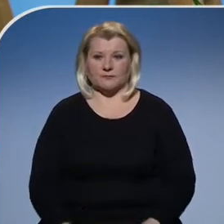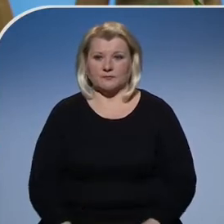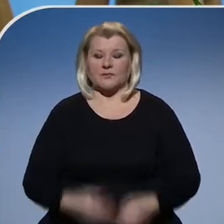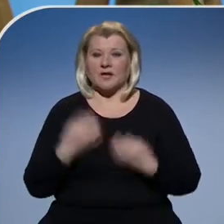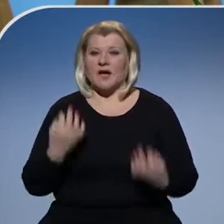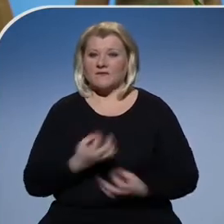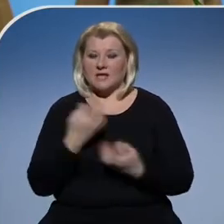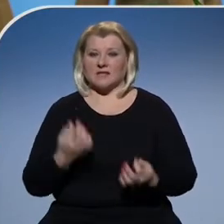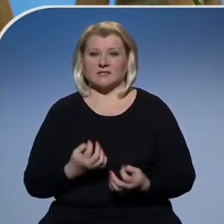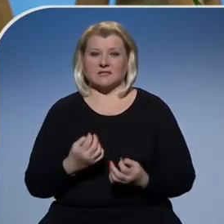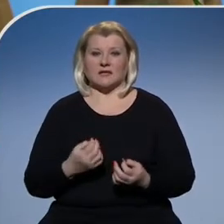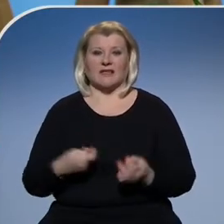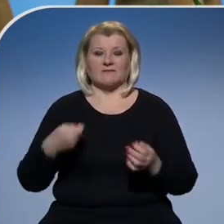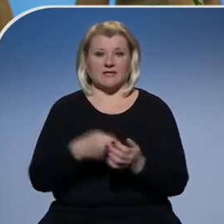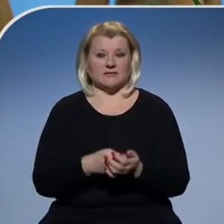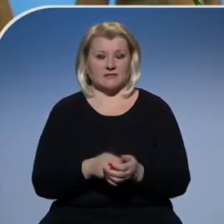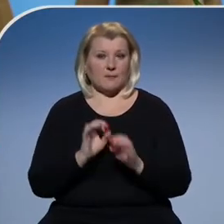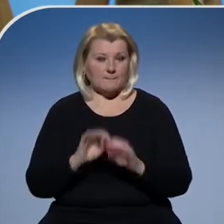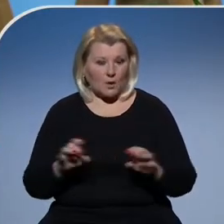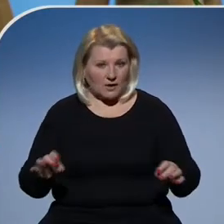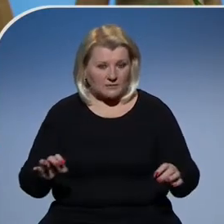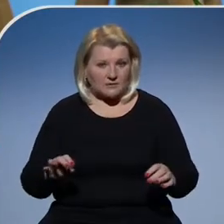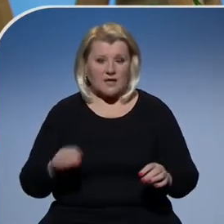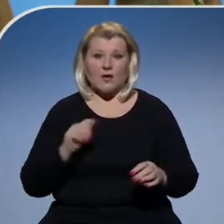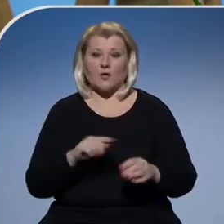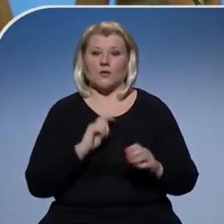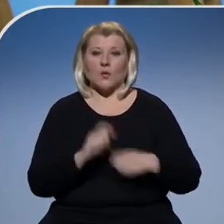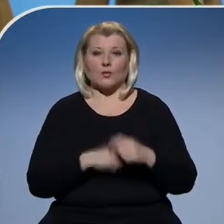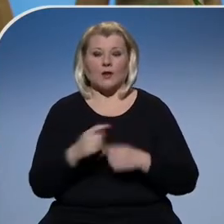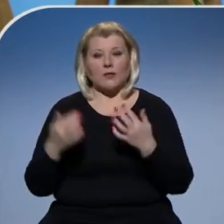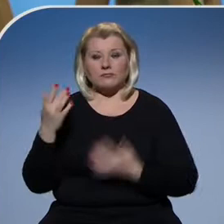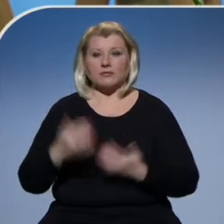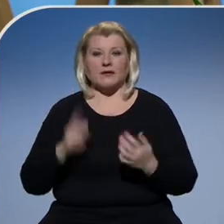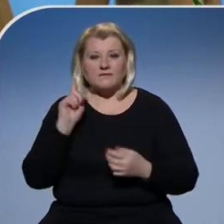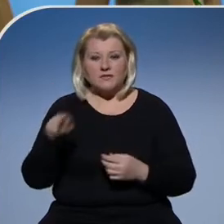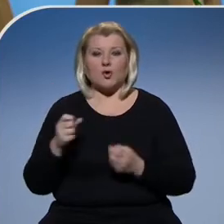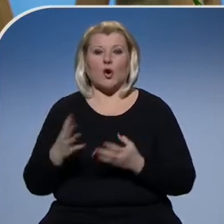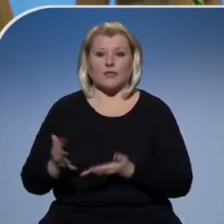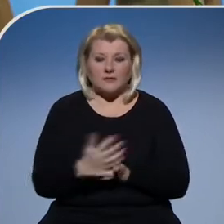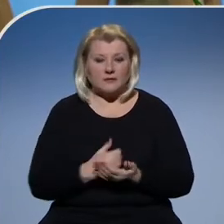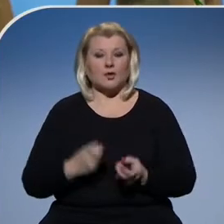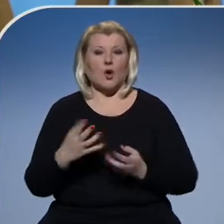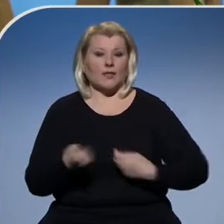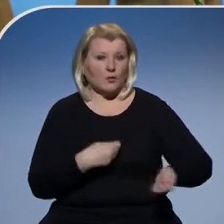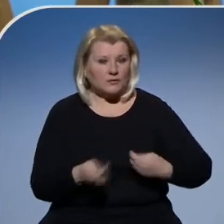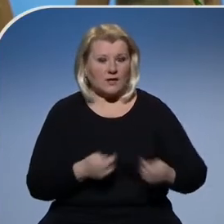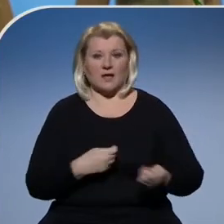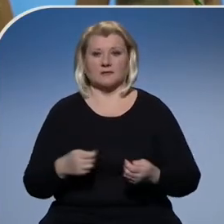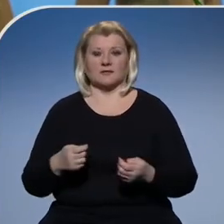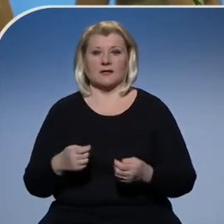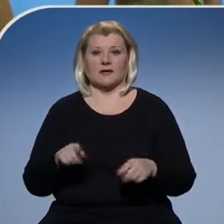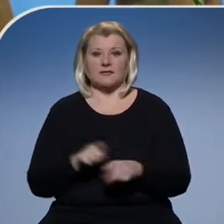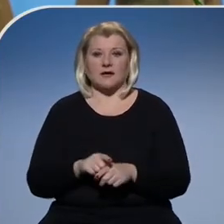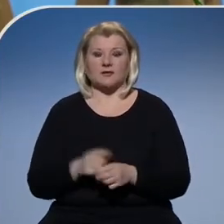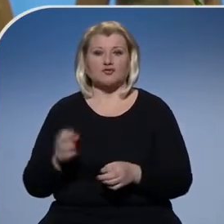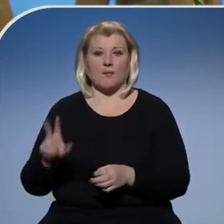investičních poradcích, tak ten má povinnost vlastně s vámi udělat takzvanou bilanci, to znamená znát vaše příjmy, znát výdaje, znát samozřejmě, jaké